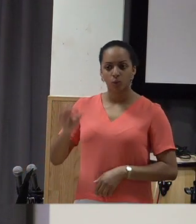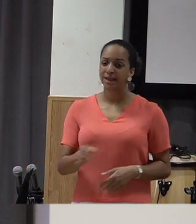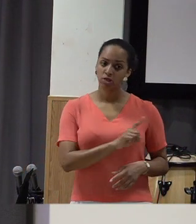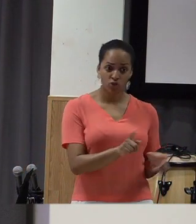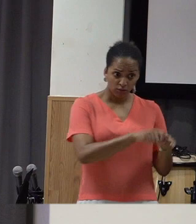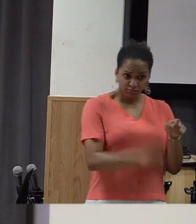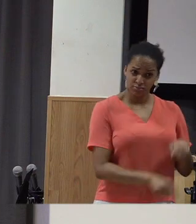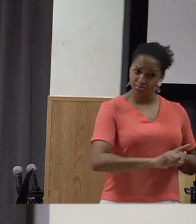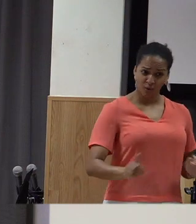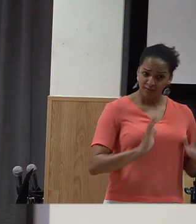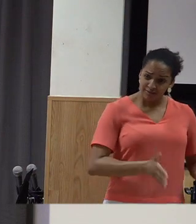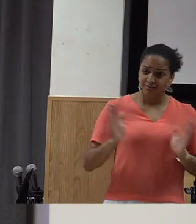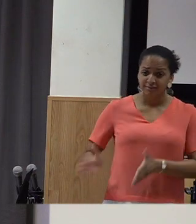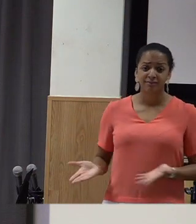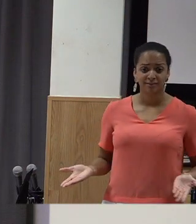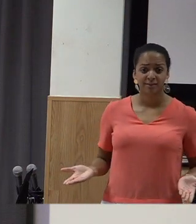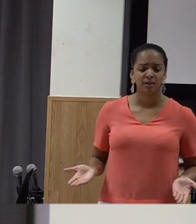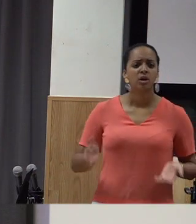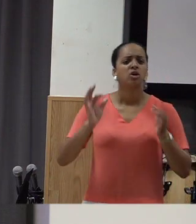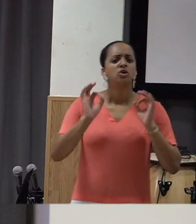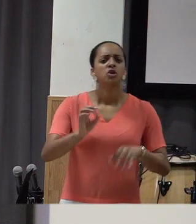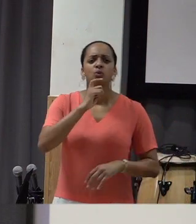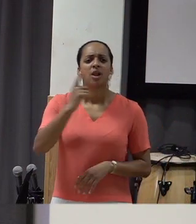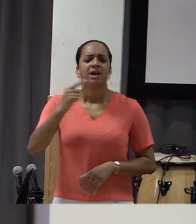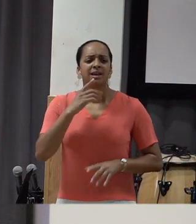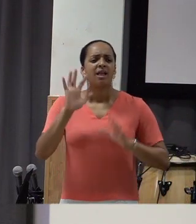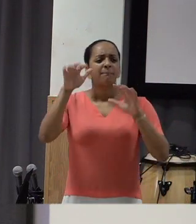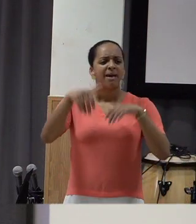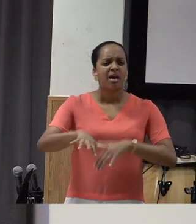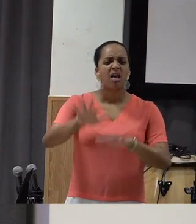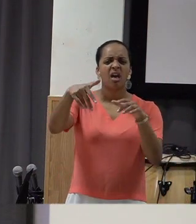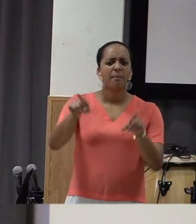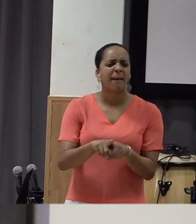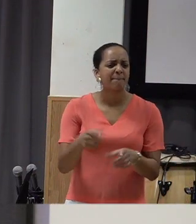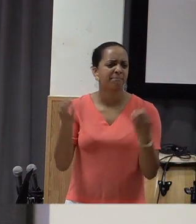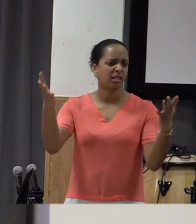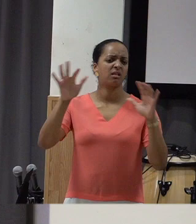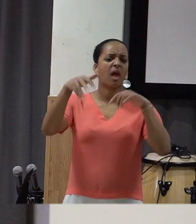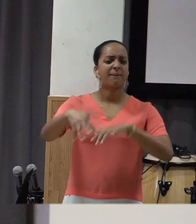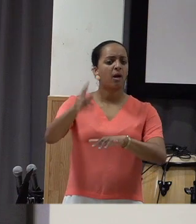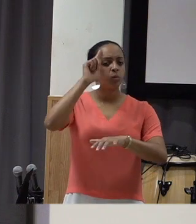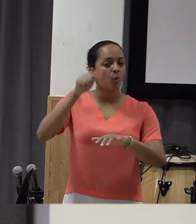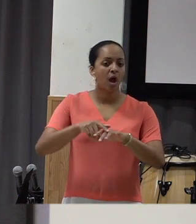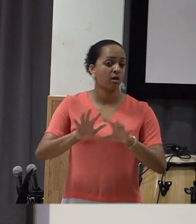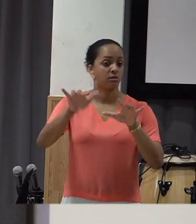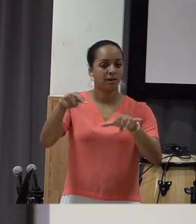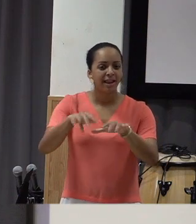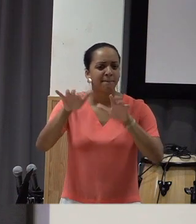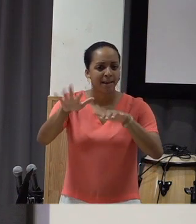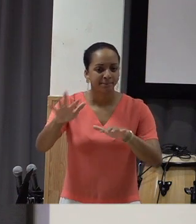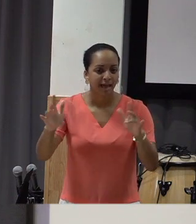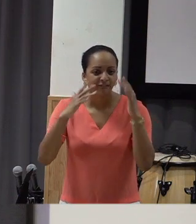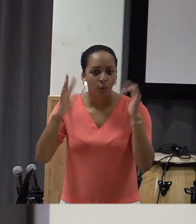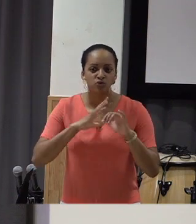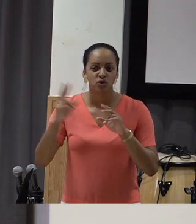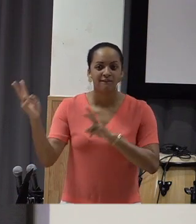Être agité comme le flot de la mer signifie aussi être influençable. Tu as le droit, comprends-moi bien,